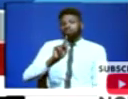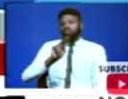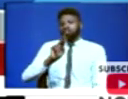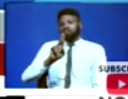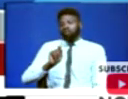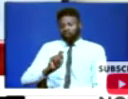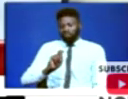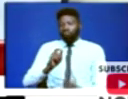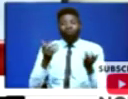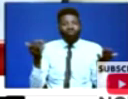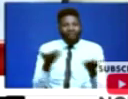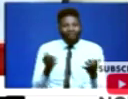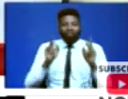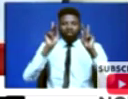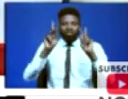Kisumu.